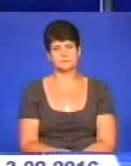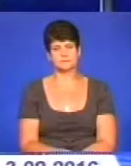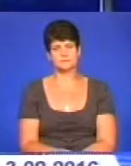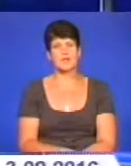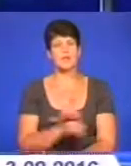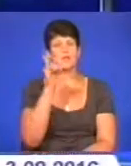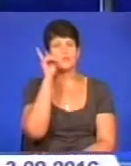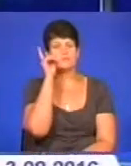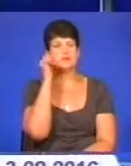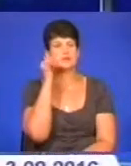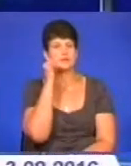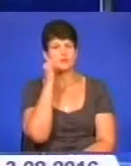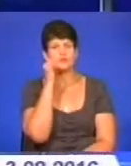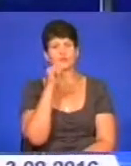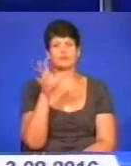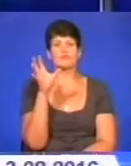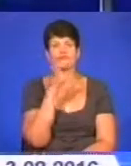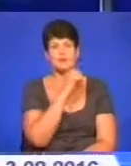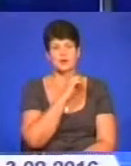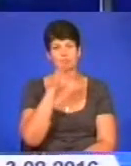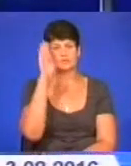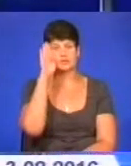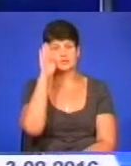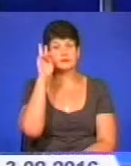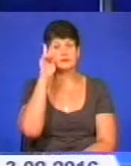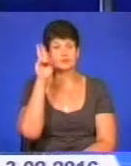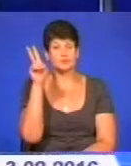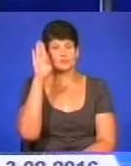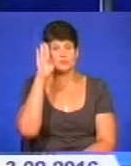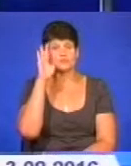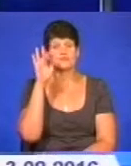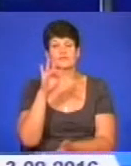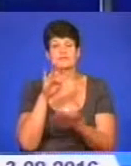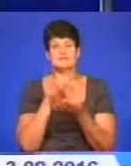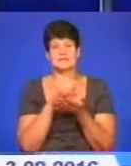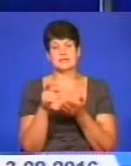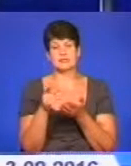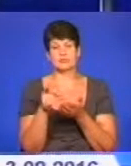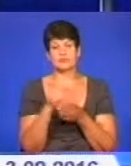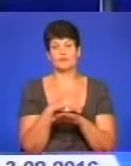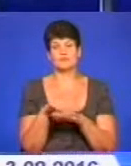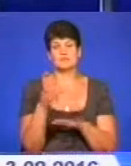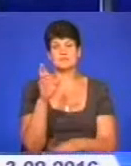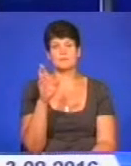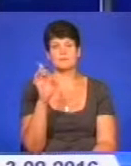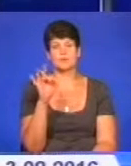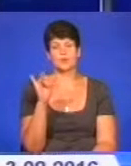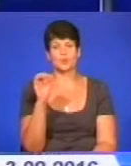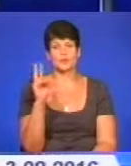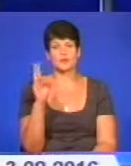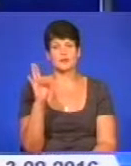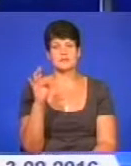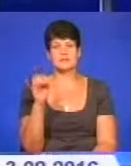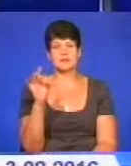Мобільний телефон відкрито викрав у чоловіка невідомий у центрі Тернополя на вулиці Брюкнера. Сюжет сектора комунікації головного